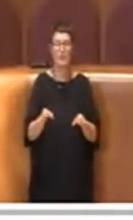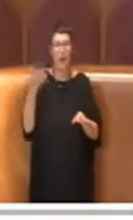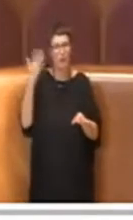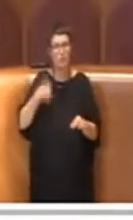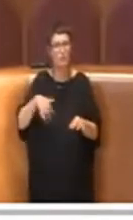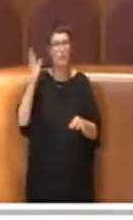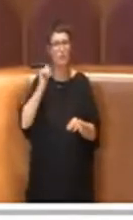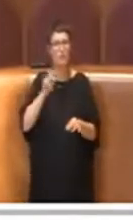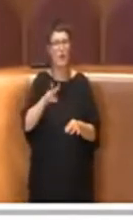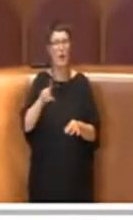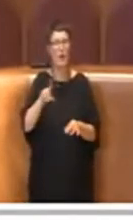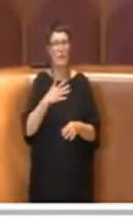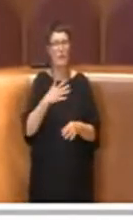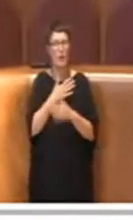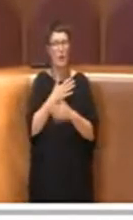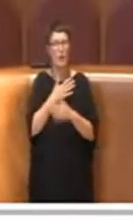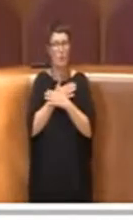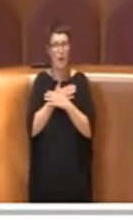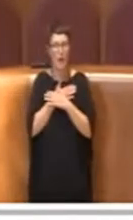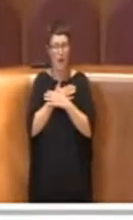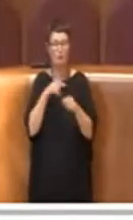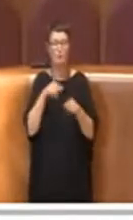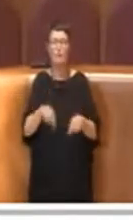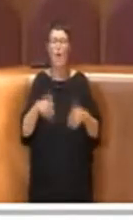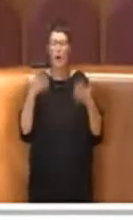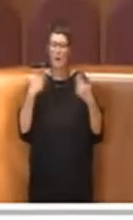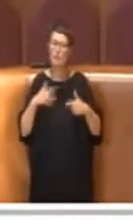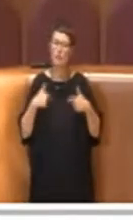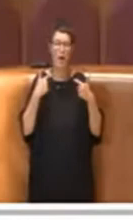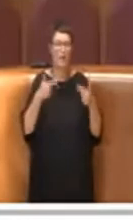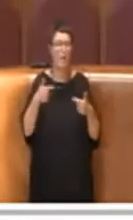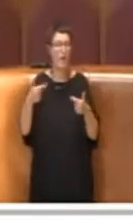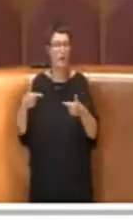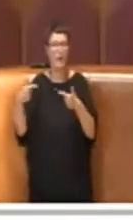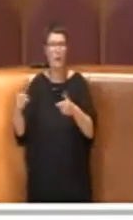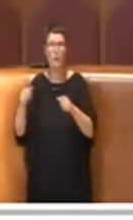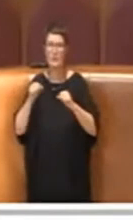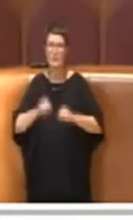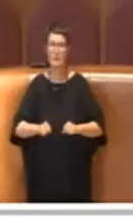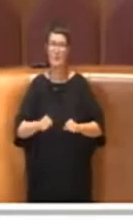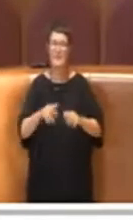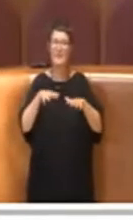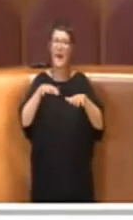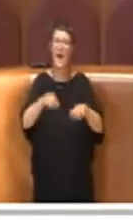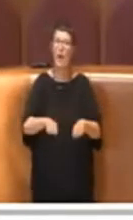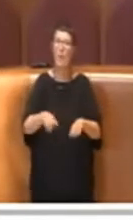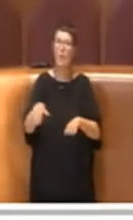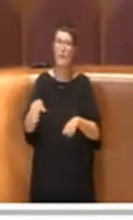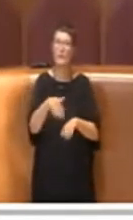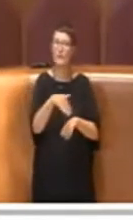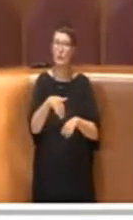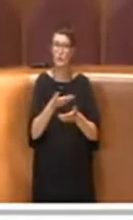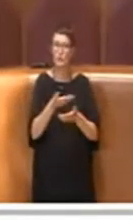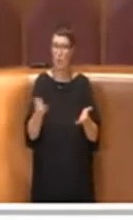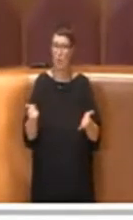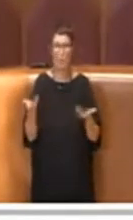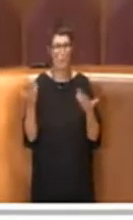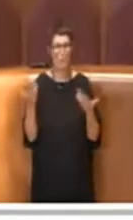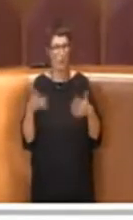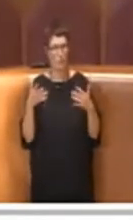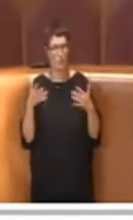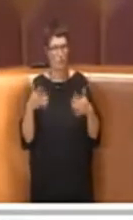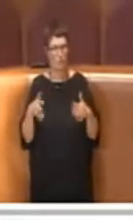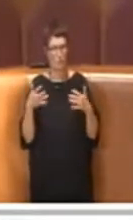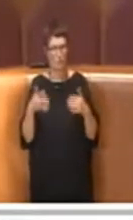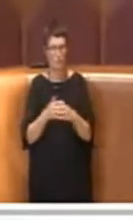già ha permesso le prime occupazioni Covid, come abbiamo chiamato, insomma, per l'emergenza Covid, che permettono di